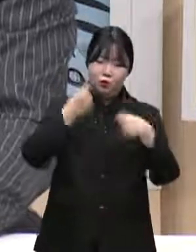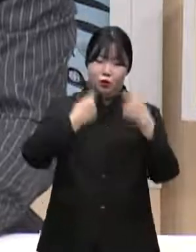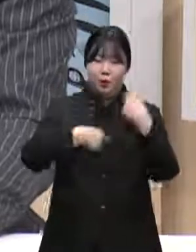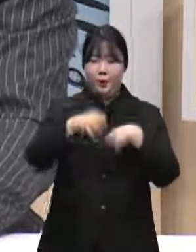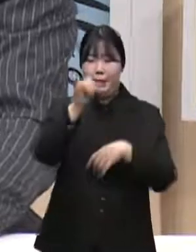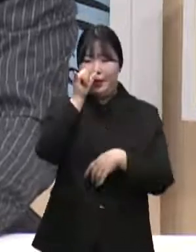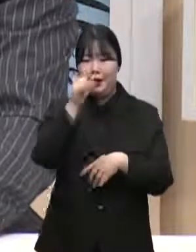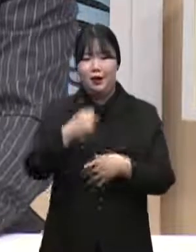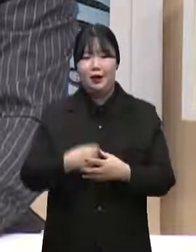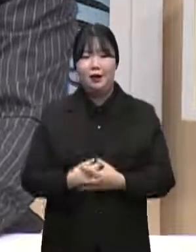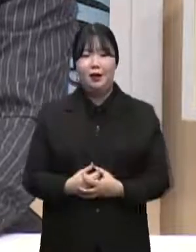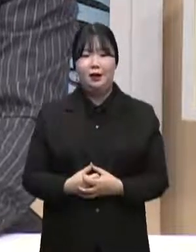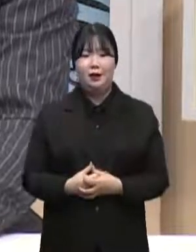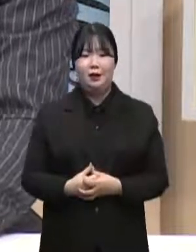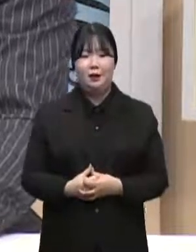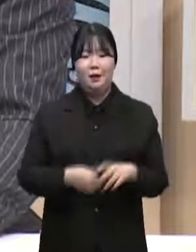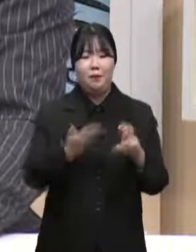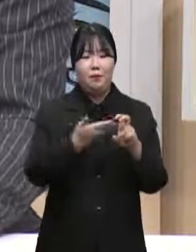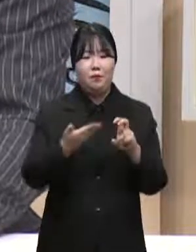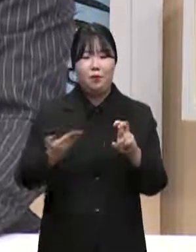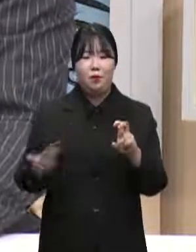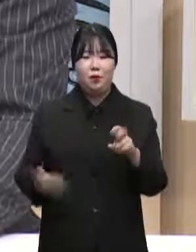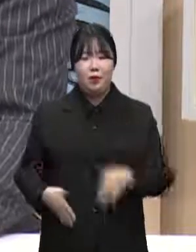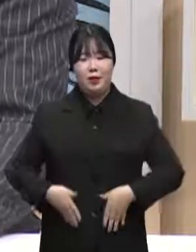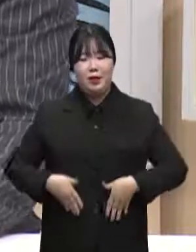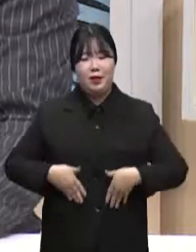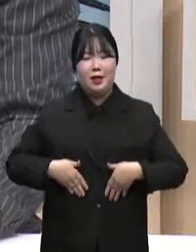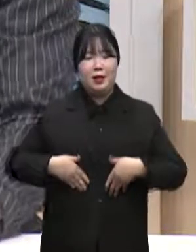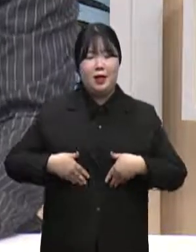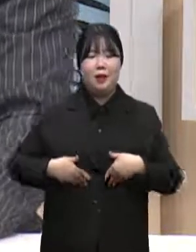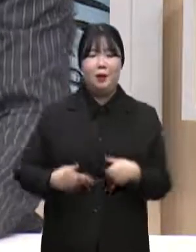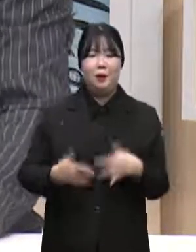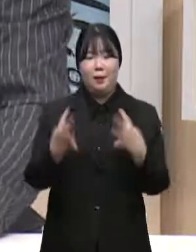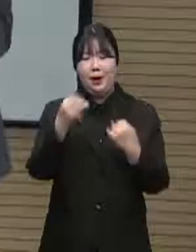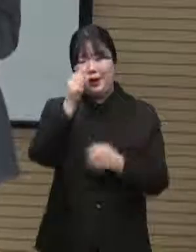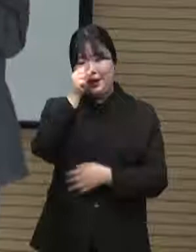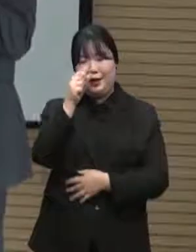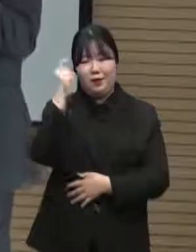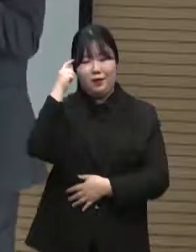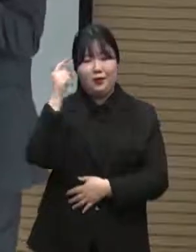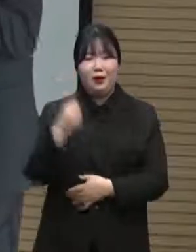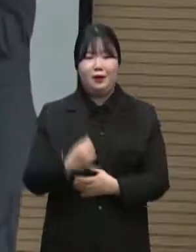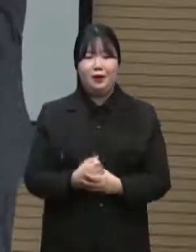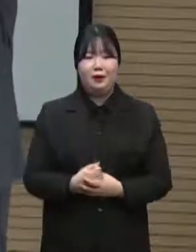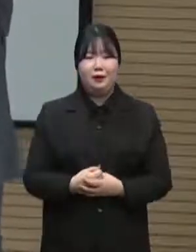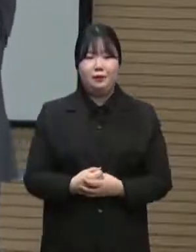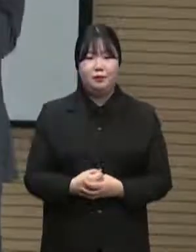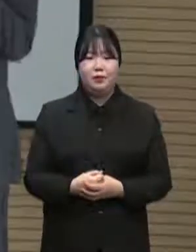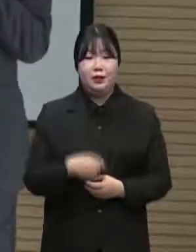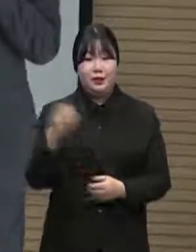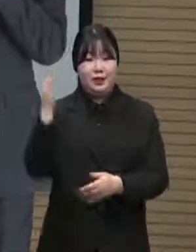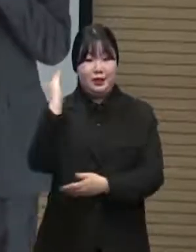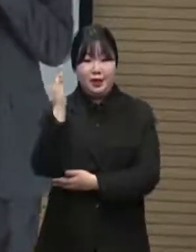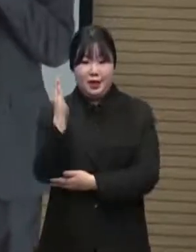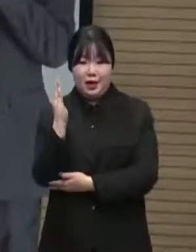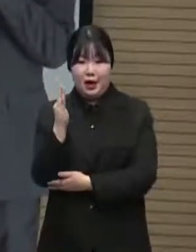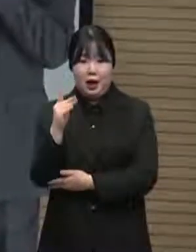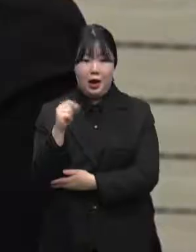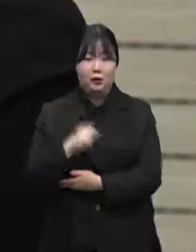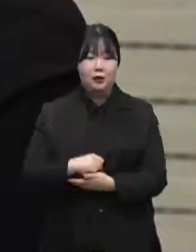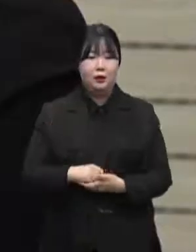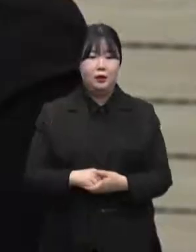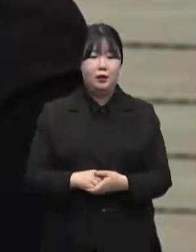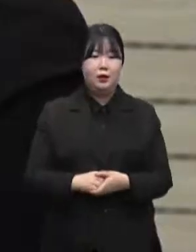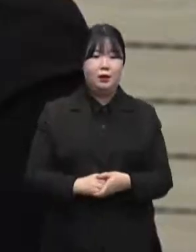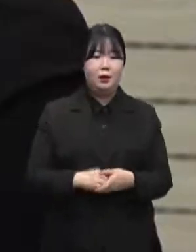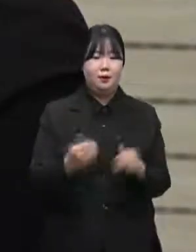분들 보면서 저와 우림이 출구는 따뜻한 분들이 참 많구나 다시한번 생각이 들었습니다 이번 강연은 올해 미 출구 21개 등을